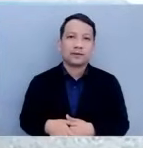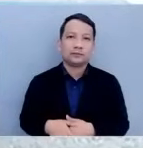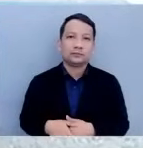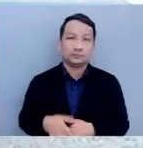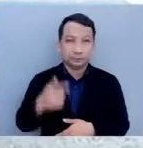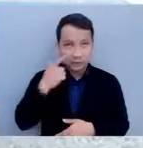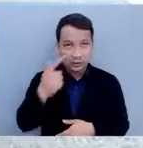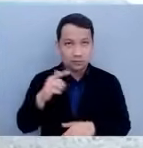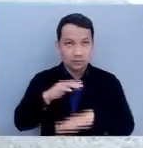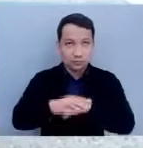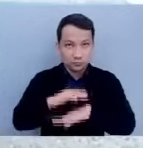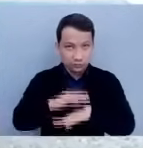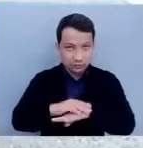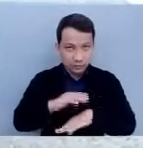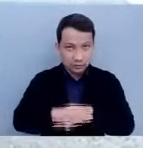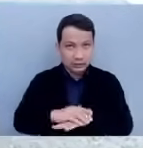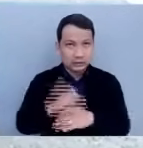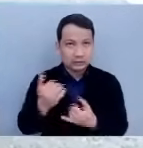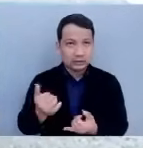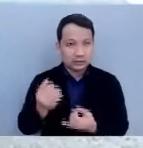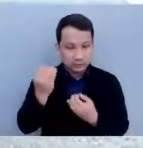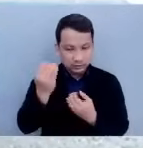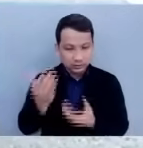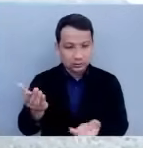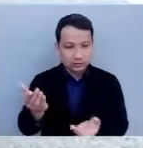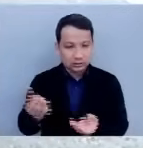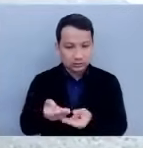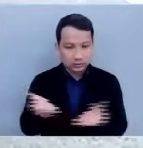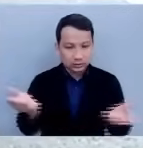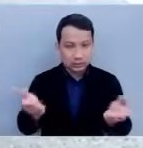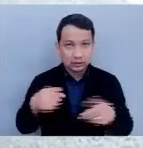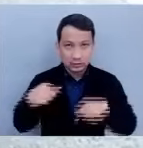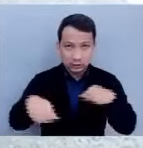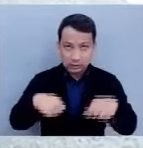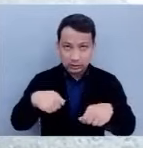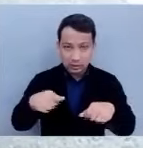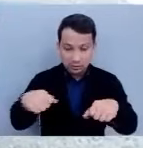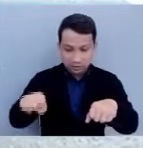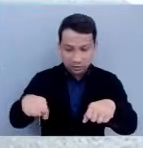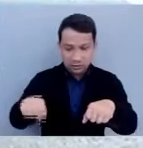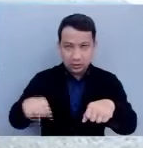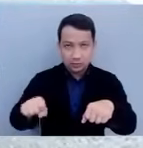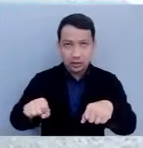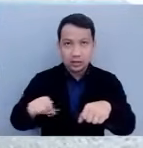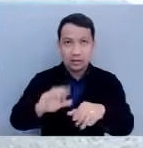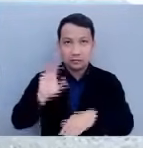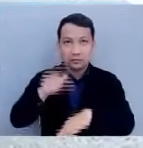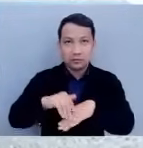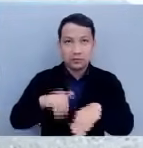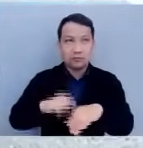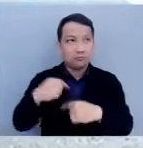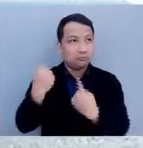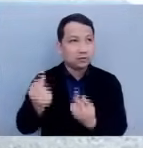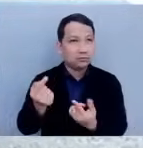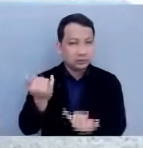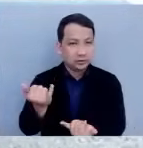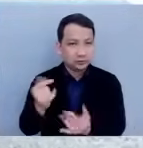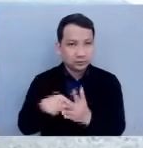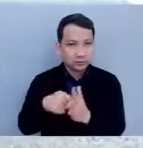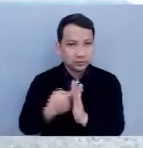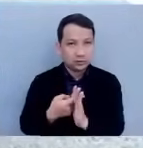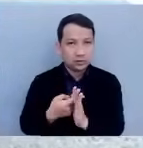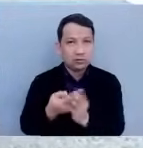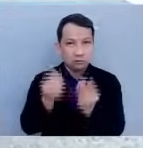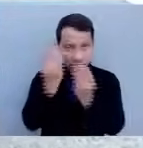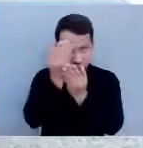Gretchen, warning lang muna ang ibibigay sa mga rider na masisita simula ngayong araw. Bahagi daw